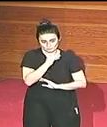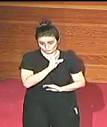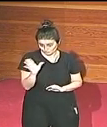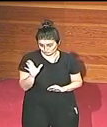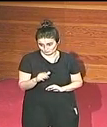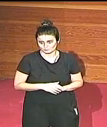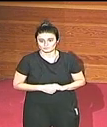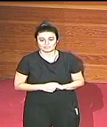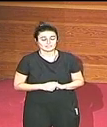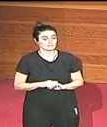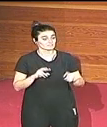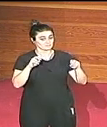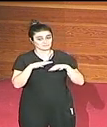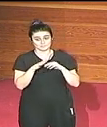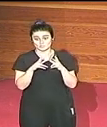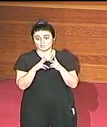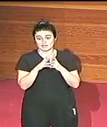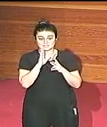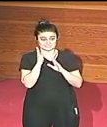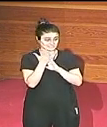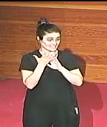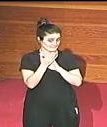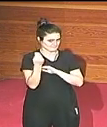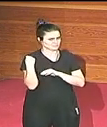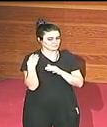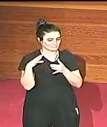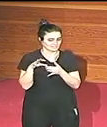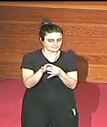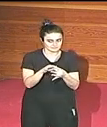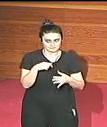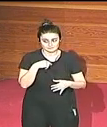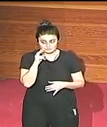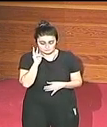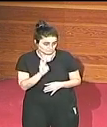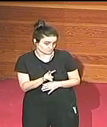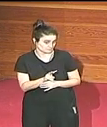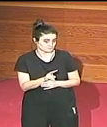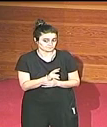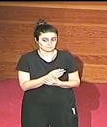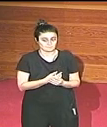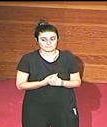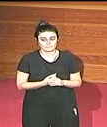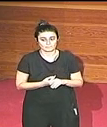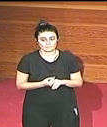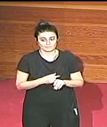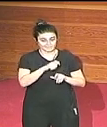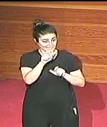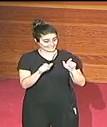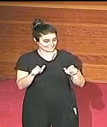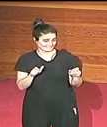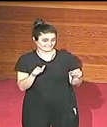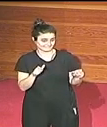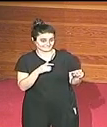gaira itzuliz, ez? Esaten zenuten gai horren inguruan, geroz eta gehiago ikusten da, jende askok jotzen duela informaziora